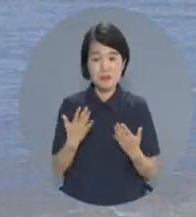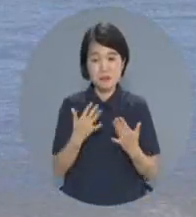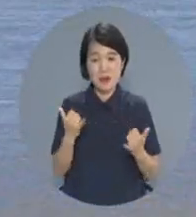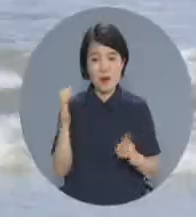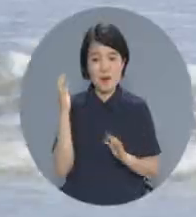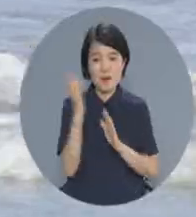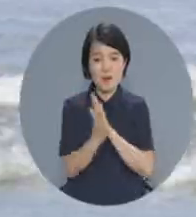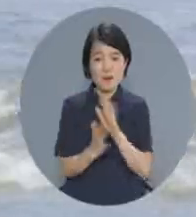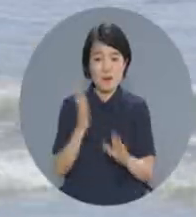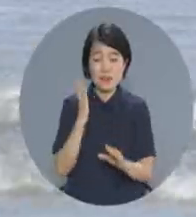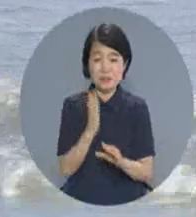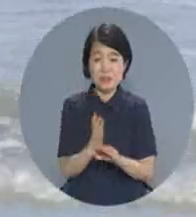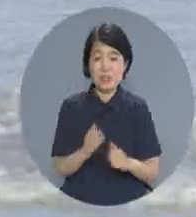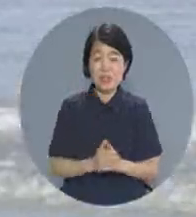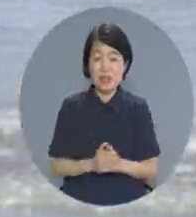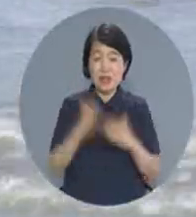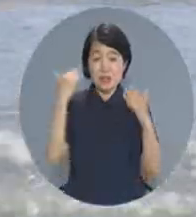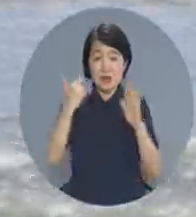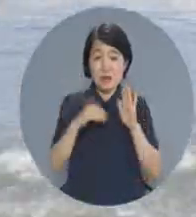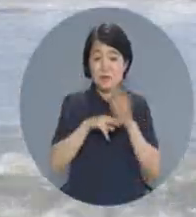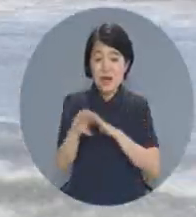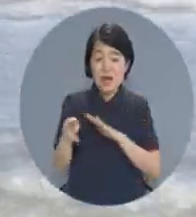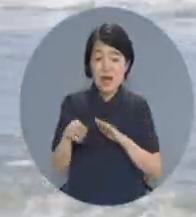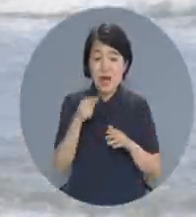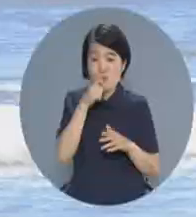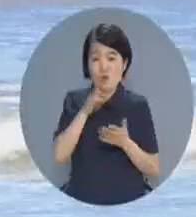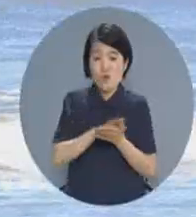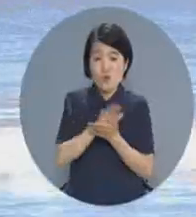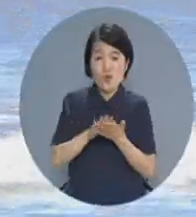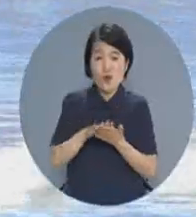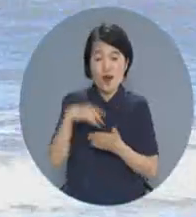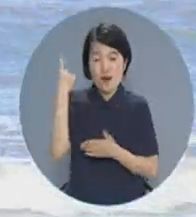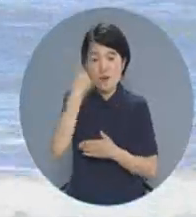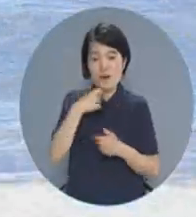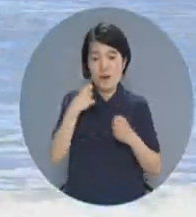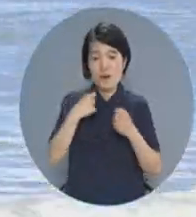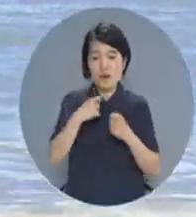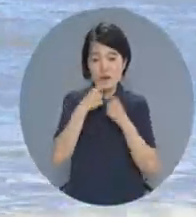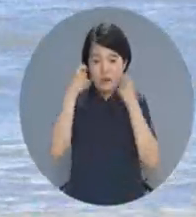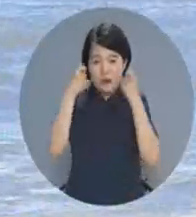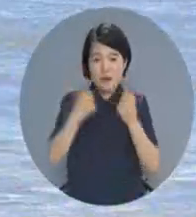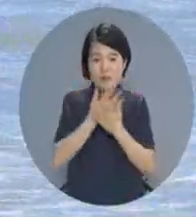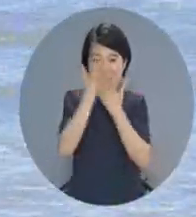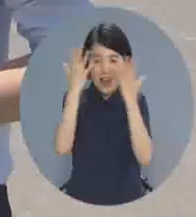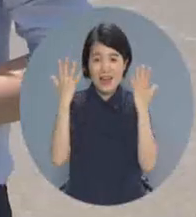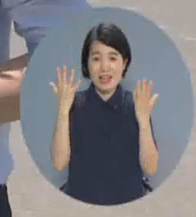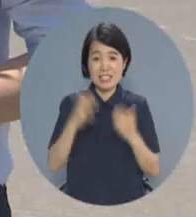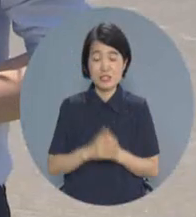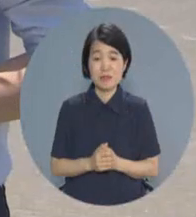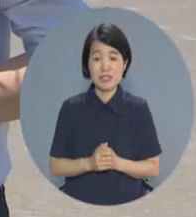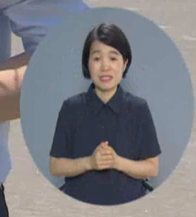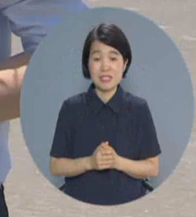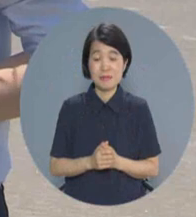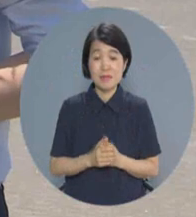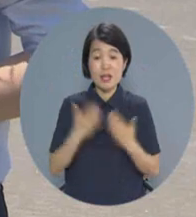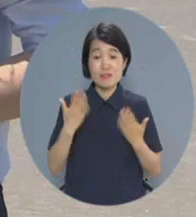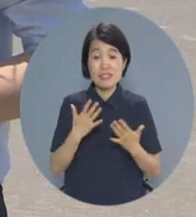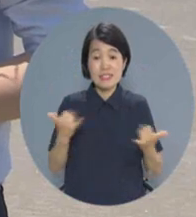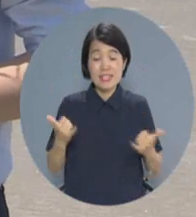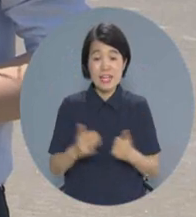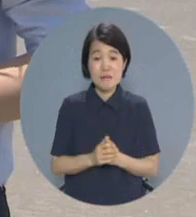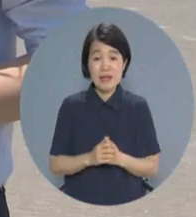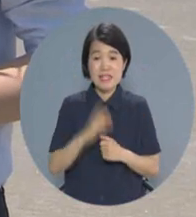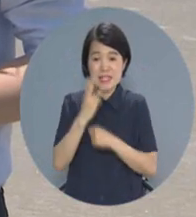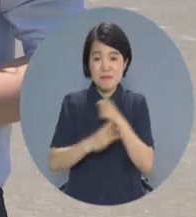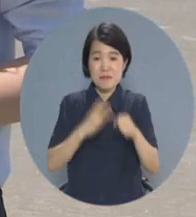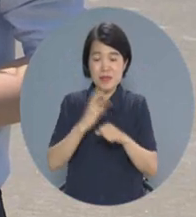이어지고 있습니다. 더위를 피해 물놀이하는 아이들의 얼굴에는 웃음꽃이 가득합니다. 피서객들은 3년 만에 마스크를